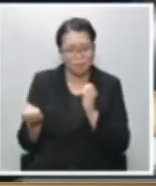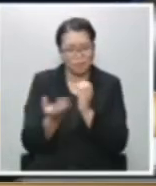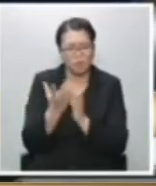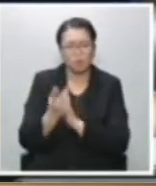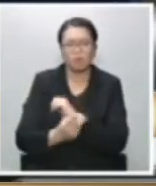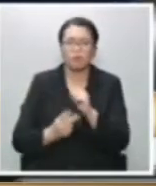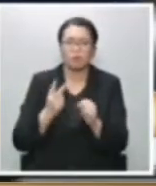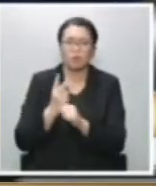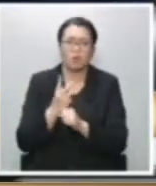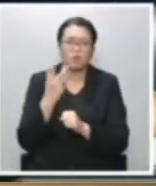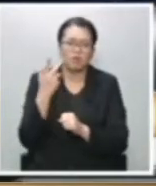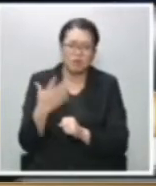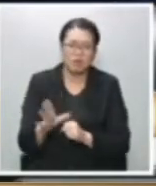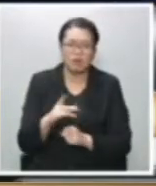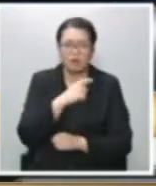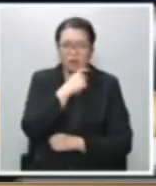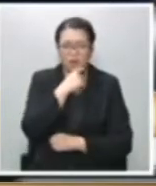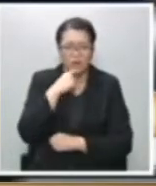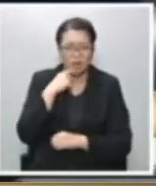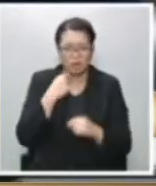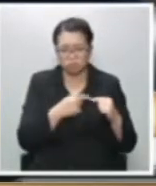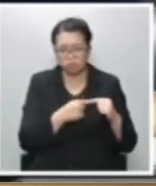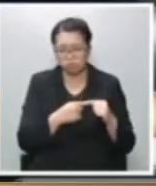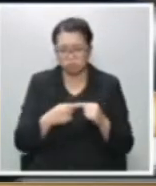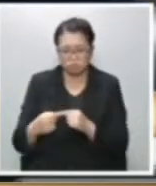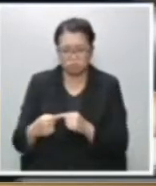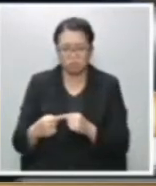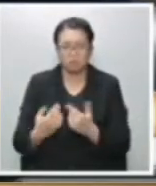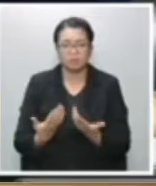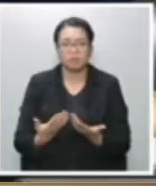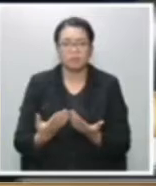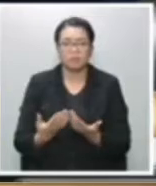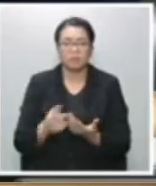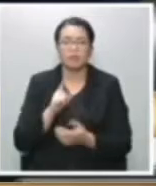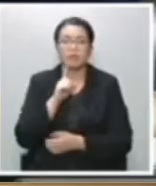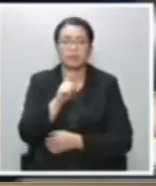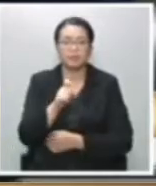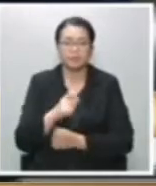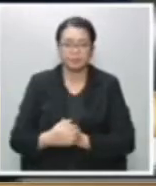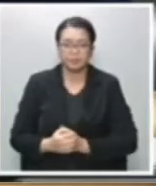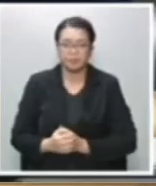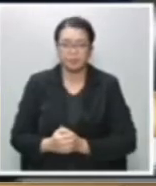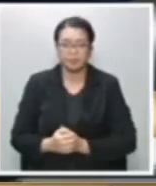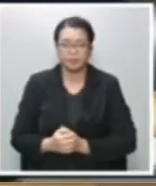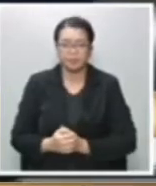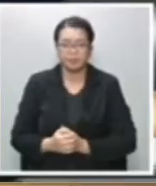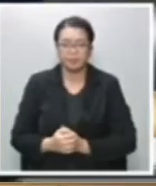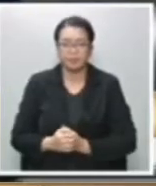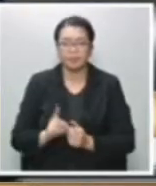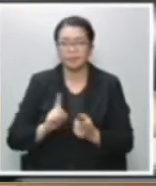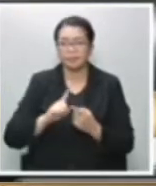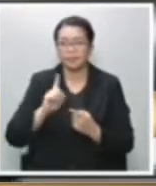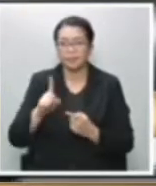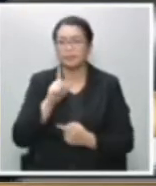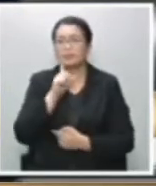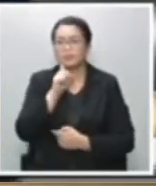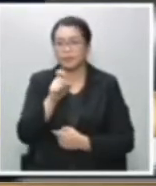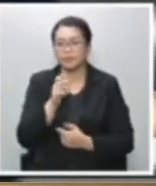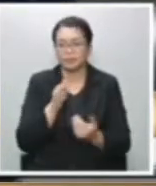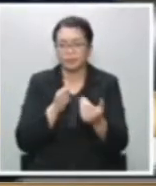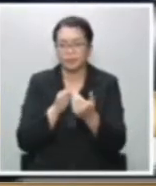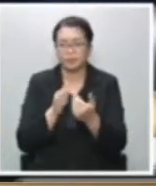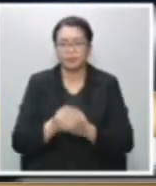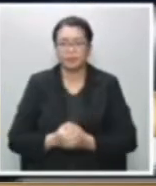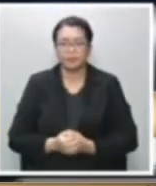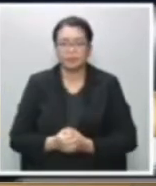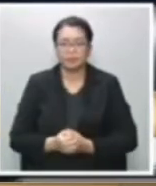ต่อเนื่องกันแล้วนะครับคำถามผมนะครับผมจะเข้าสู่คำถามที่1เลยนะครับเพื่อ